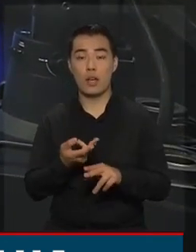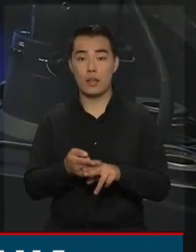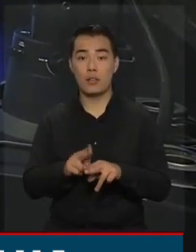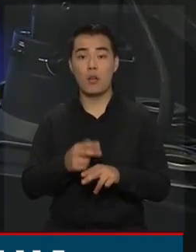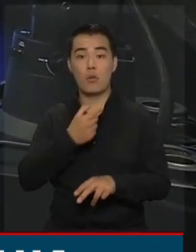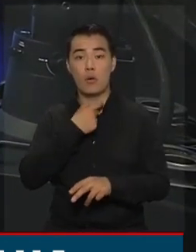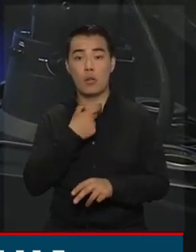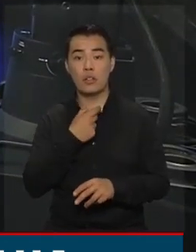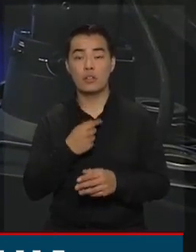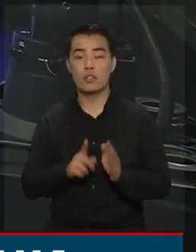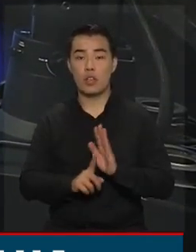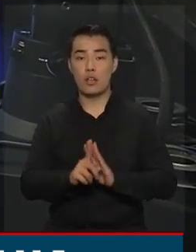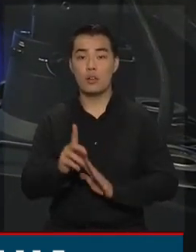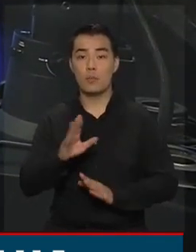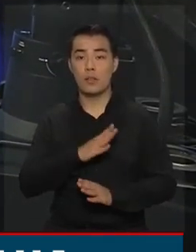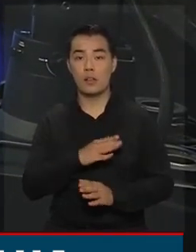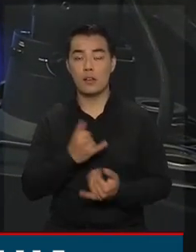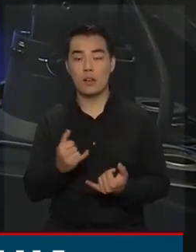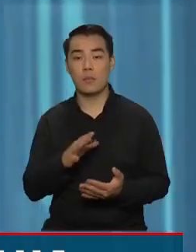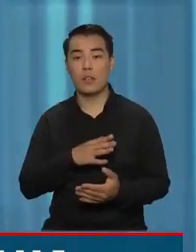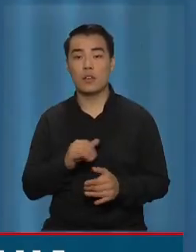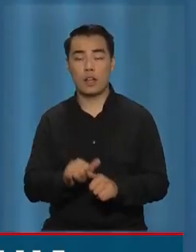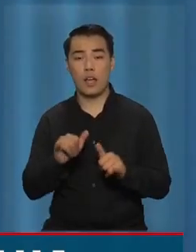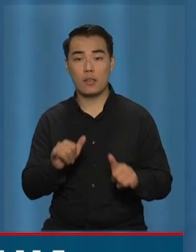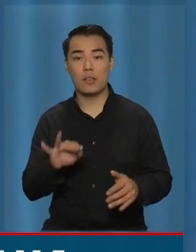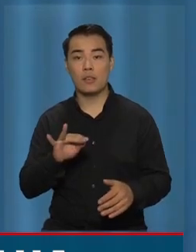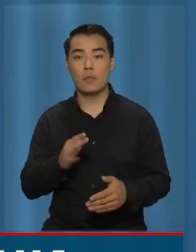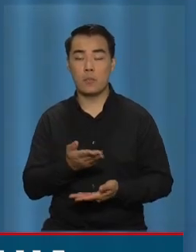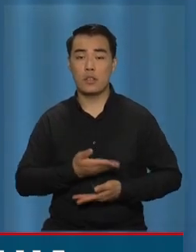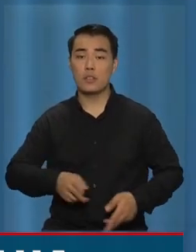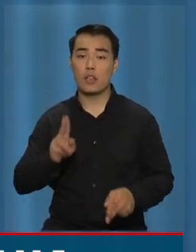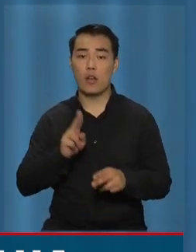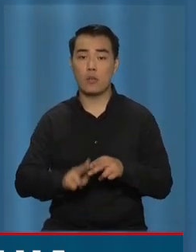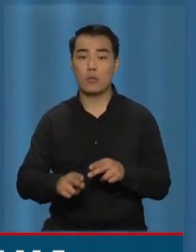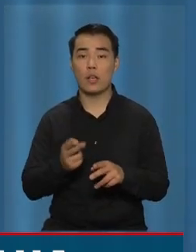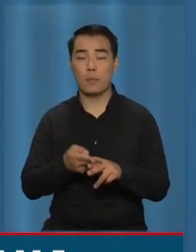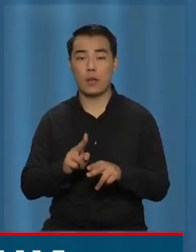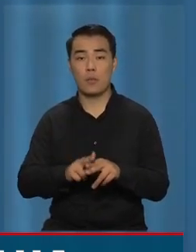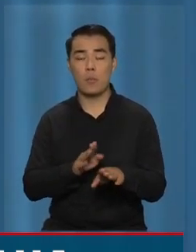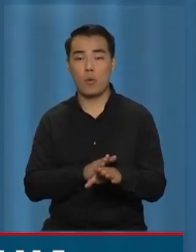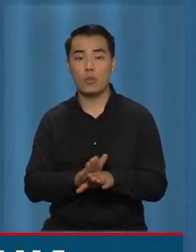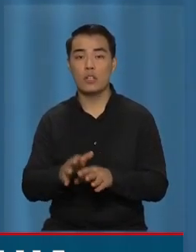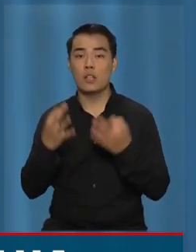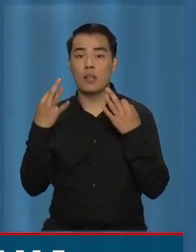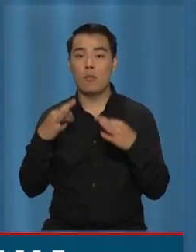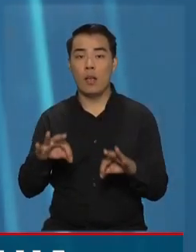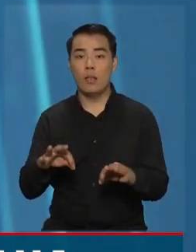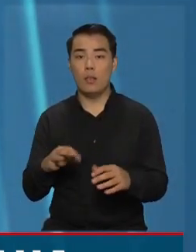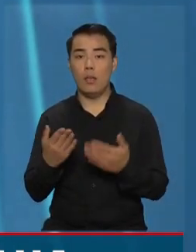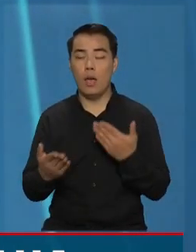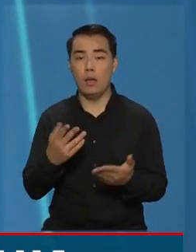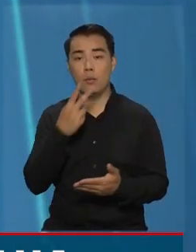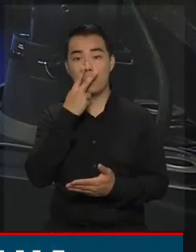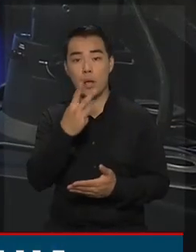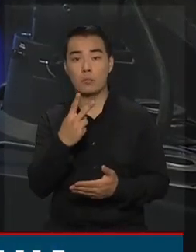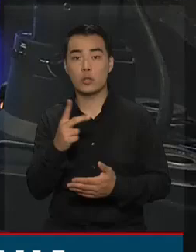голос начал проявляться, набирать силу, и в итоге мы закончили нашей вот именно полной независимостью. Если все-таки